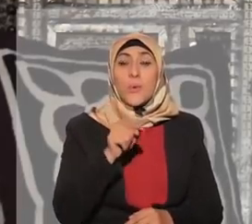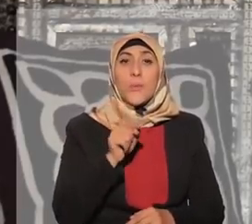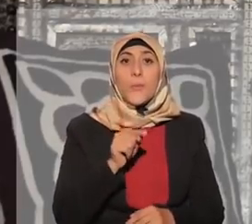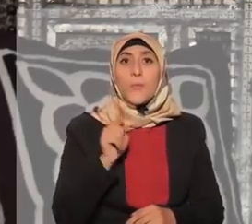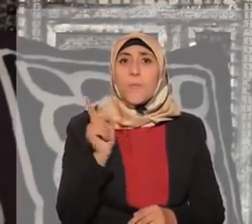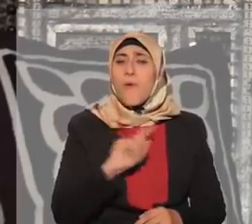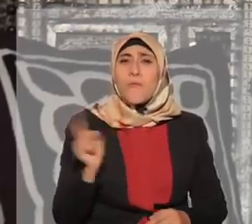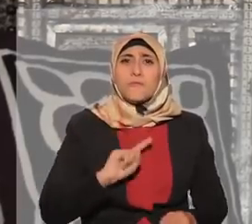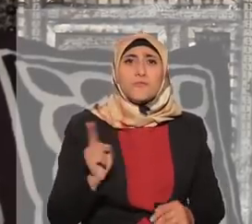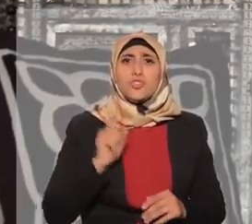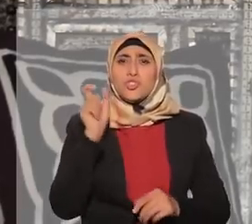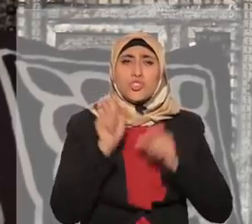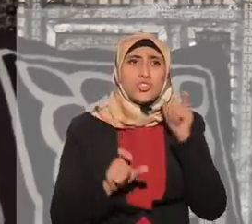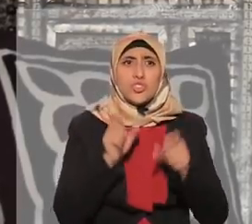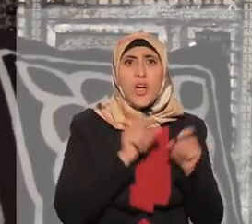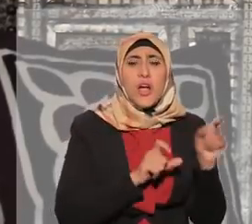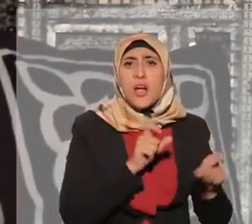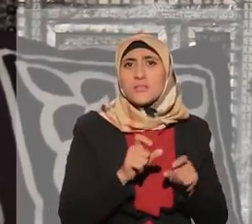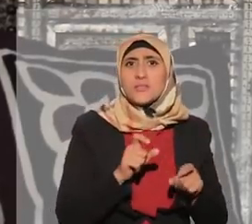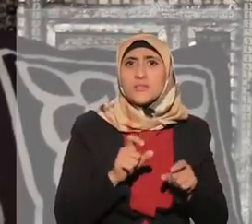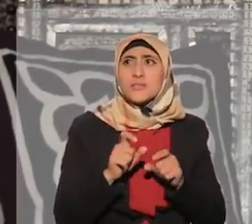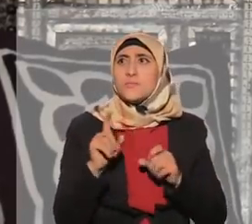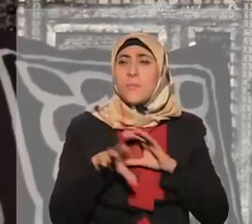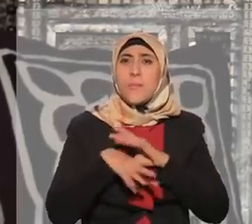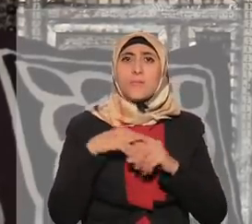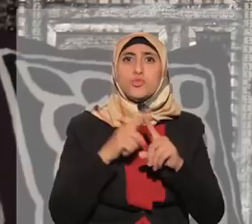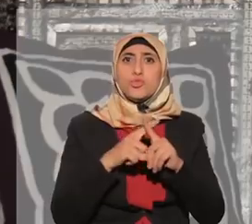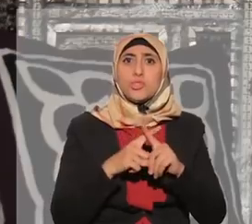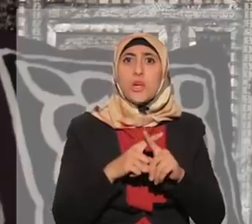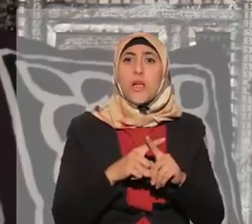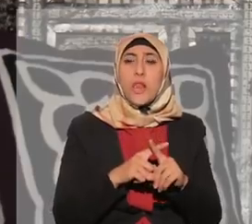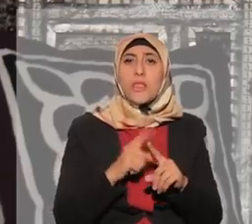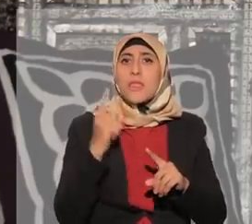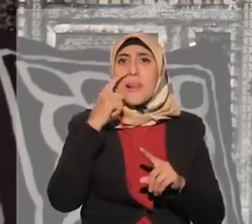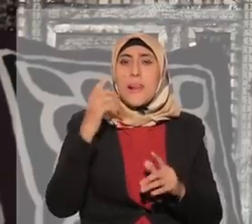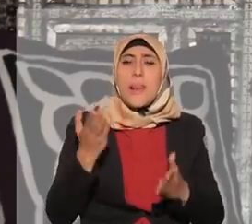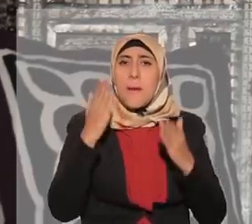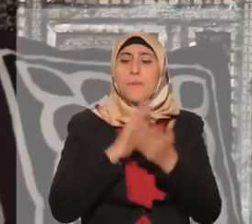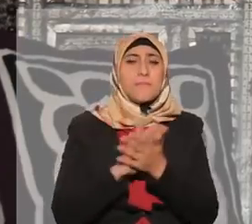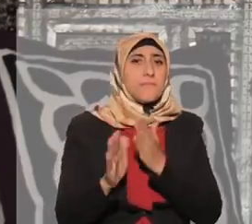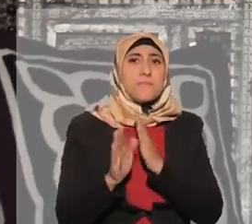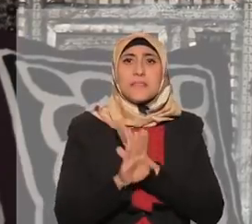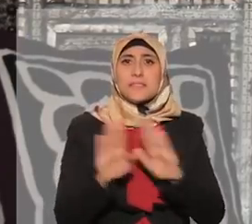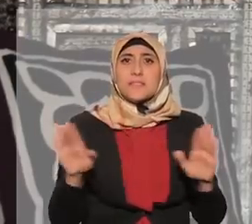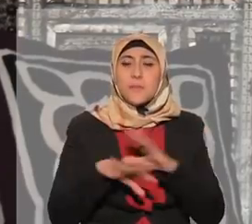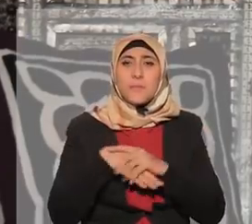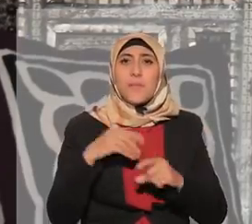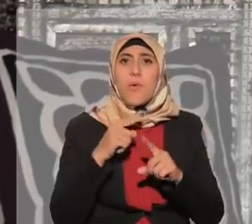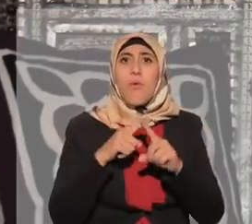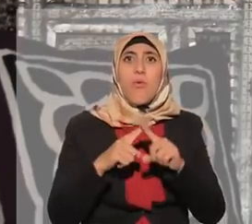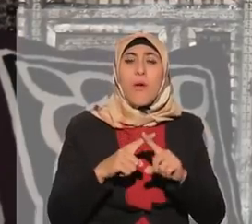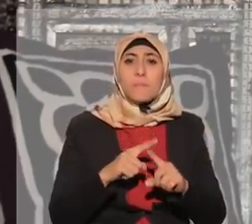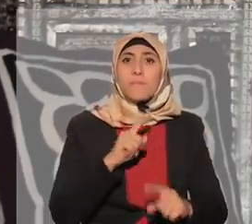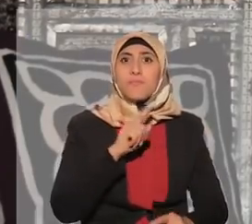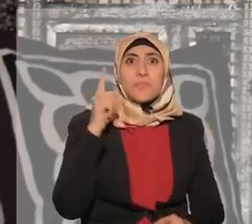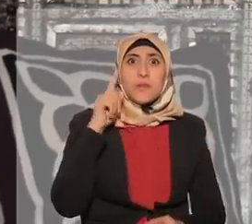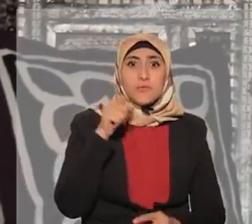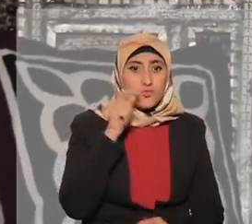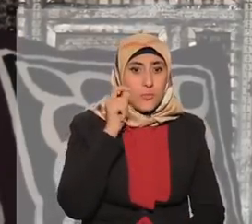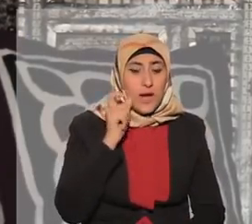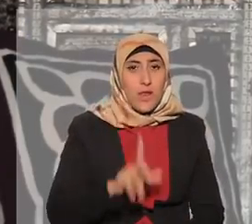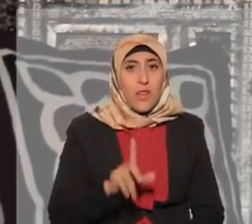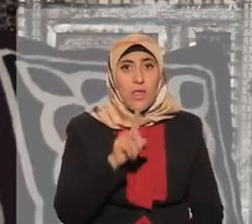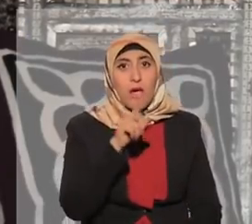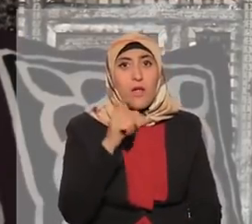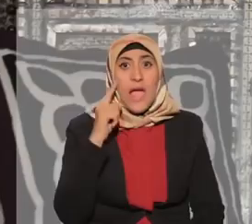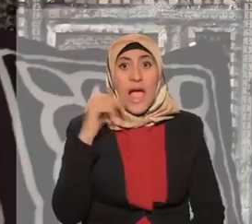أنهم ليسوا بمعصومين، العصمة متعلقة بالأنبياء، ولكن أي ذات هذا لم تنل عصمة الأنبياء، ومع ذلك من